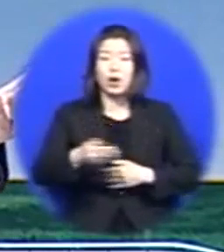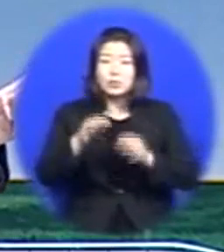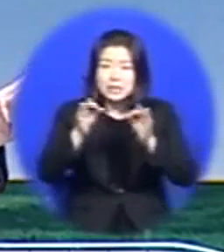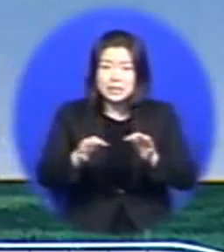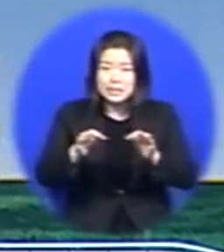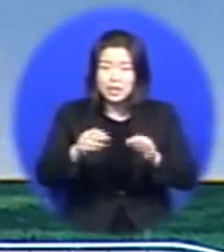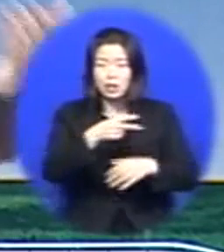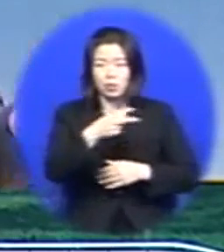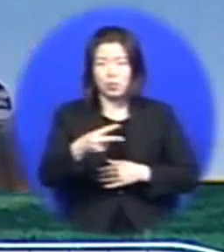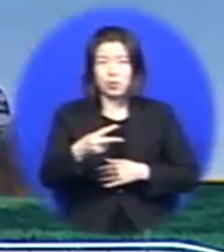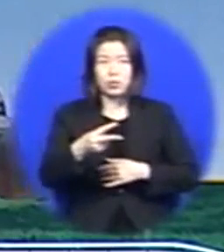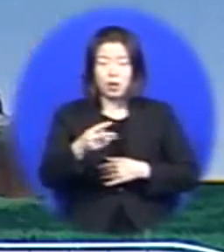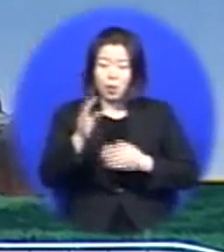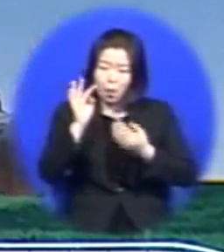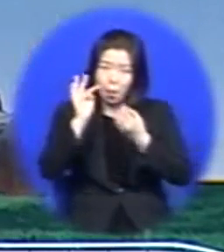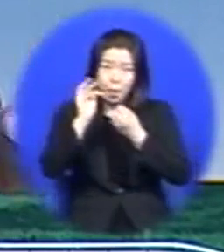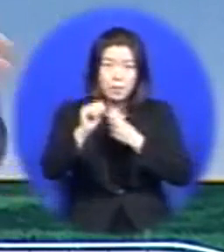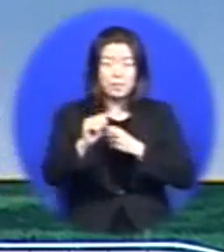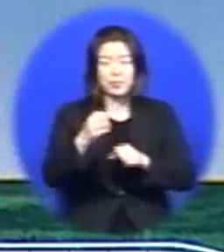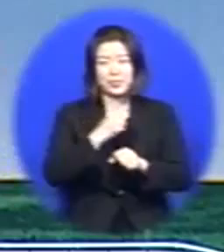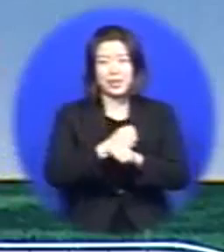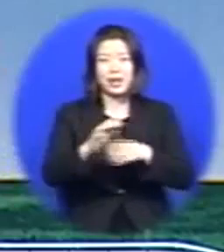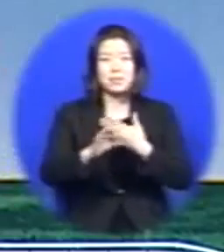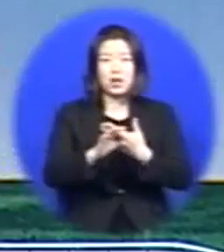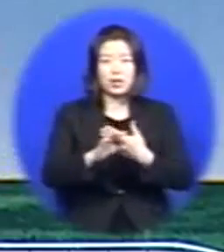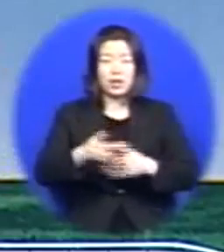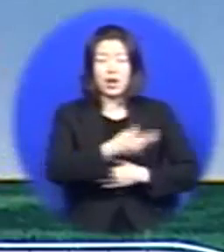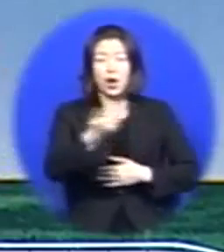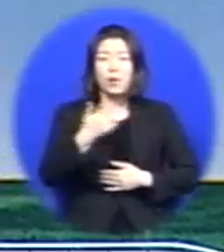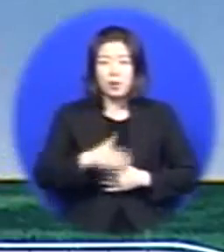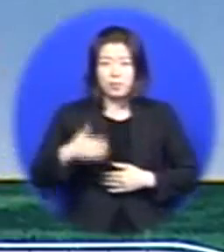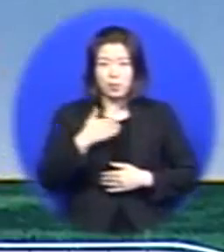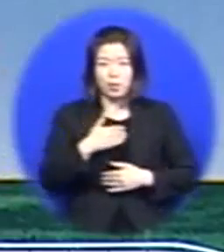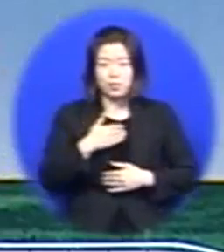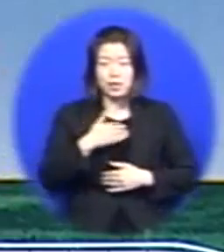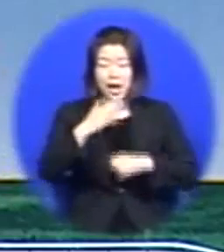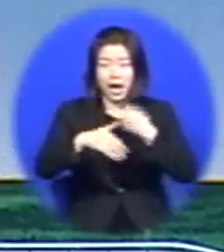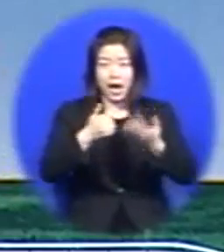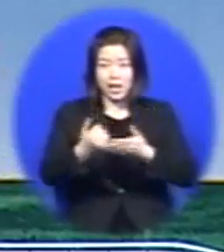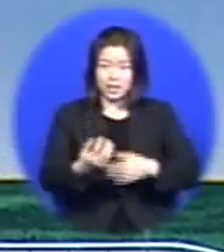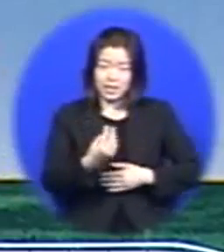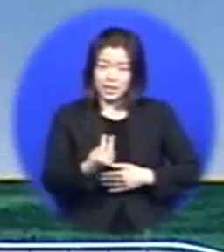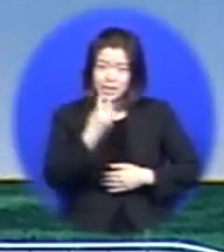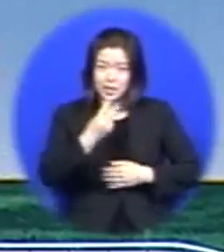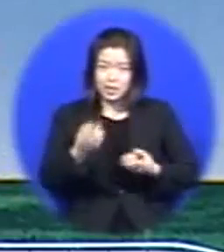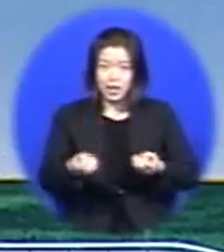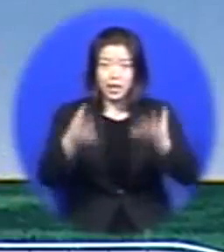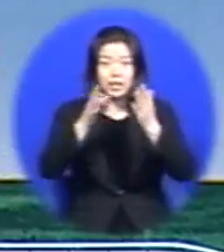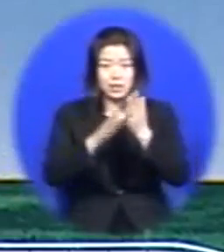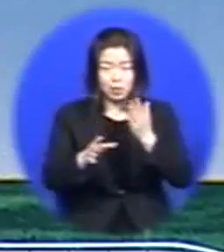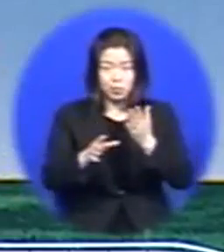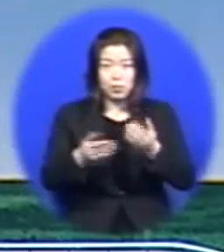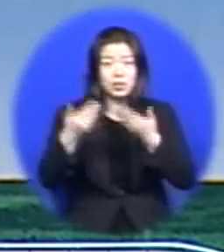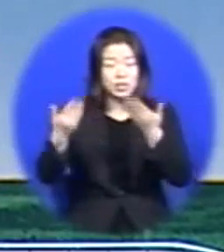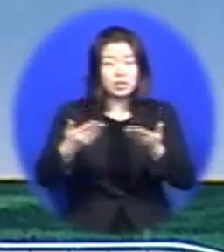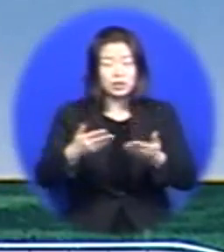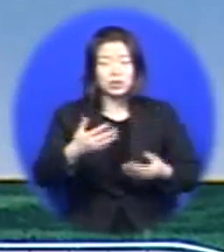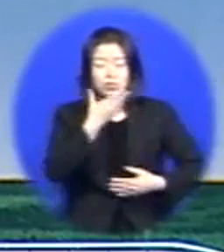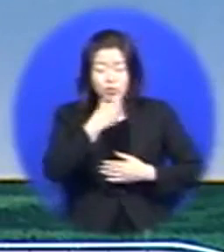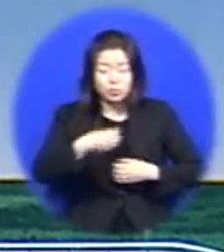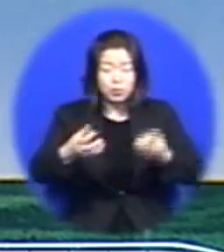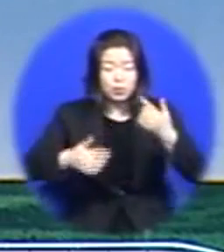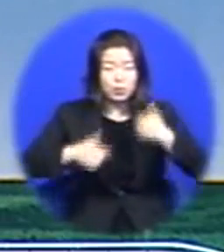곧 얼마 안 가면 여러분의 몸을 하나님께 산제물로 바치는 것이 축복이고 행복이고